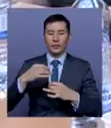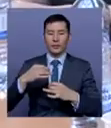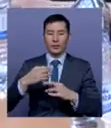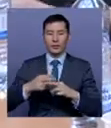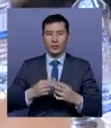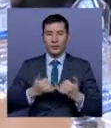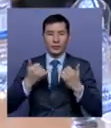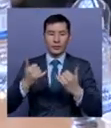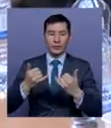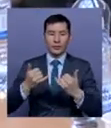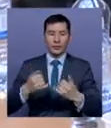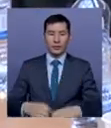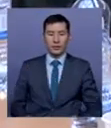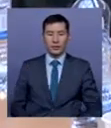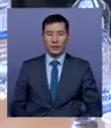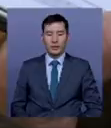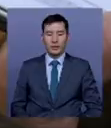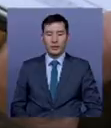мүмкіндік тумақ, дейді бастамашылар.